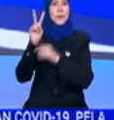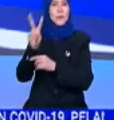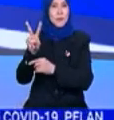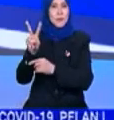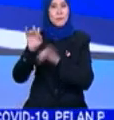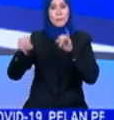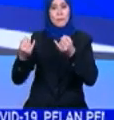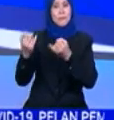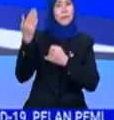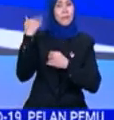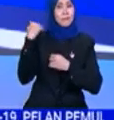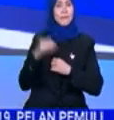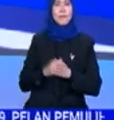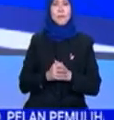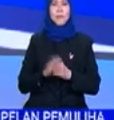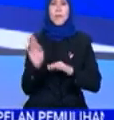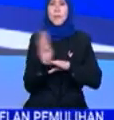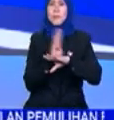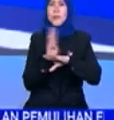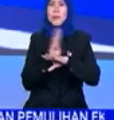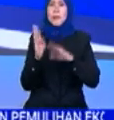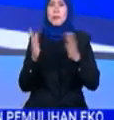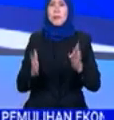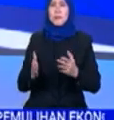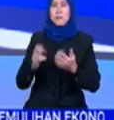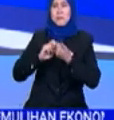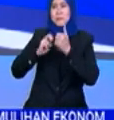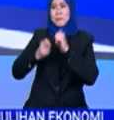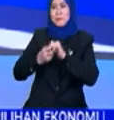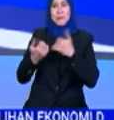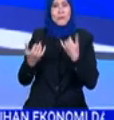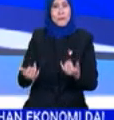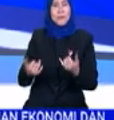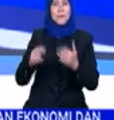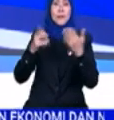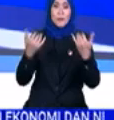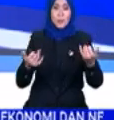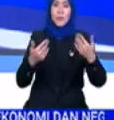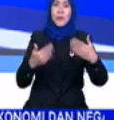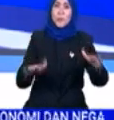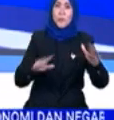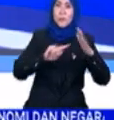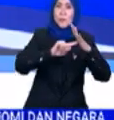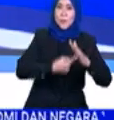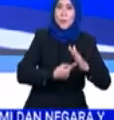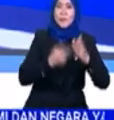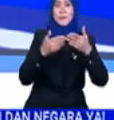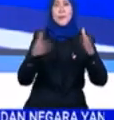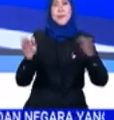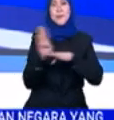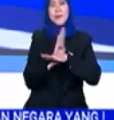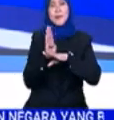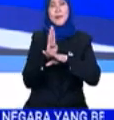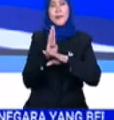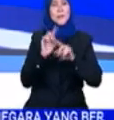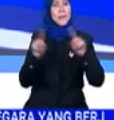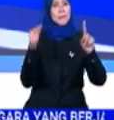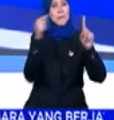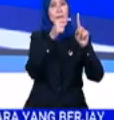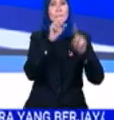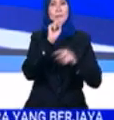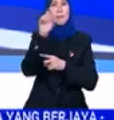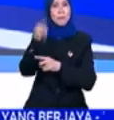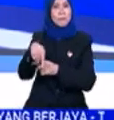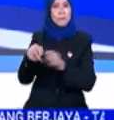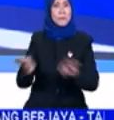garam cuma lalu penjaga yang terkesan sebelum ini memulihkan perniagaan dengan memastikan aspek pemantauan e-shop di